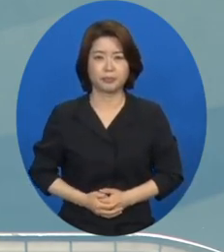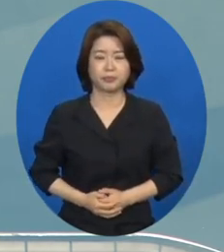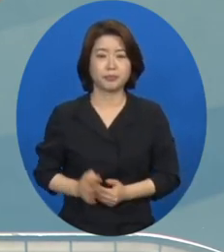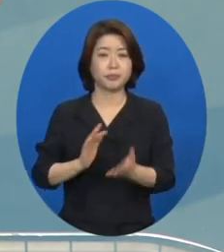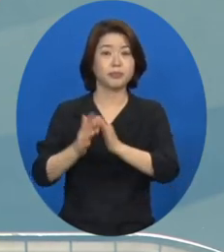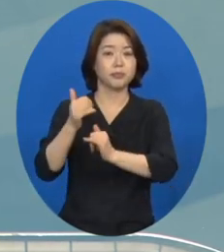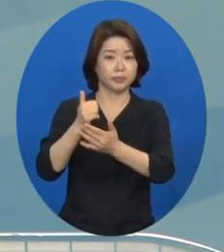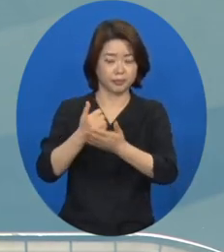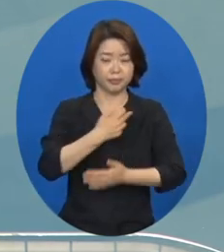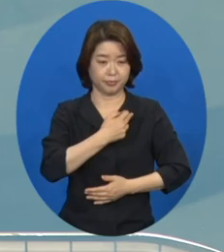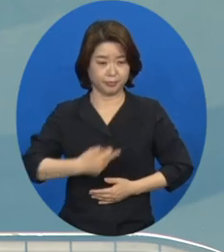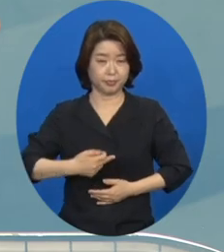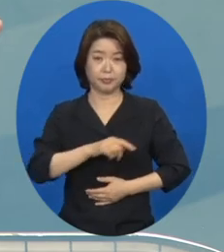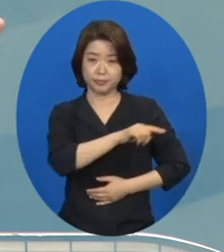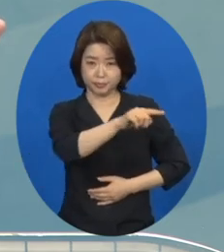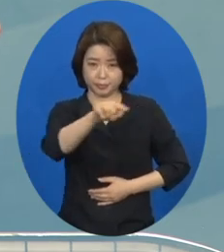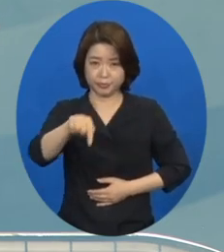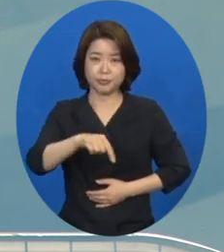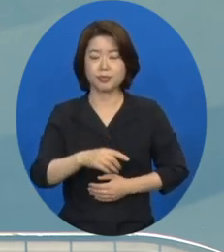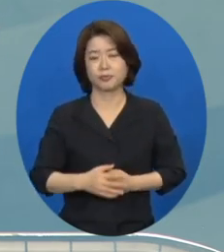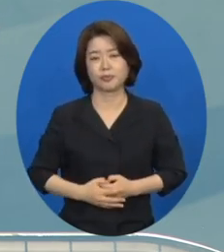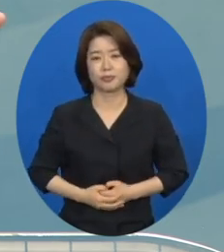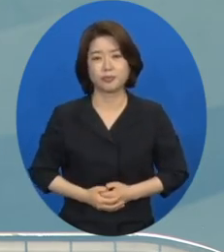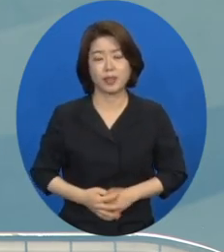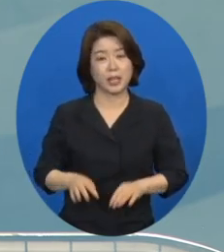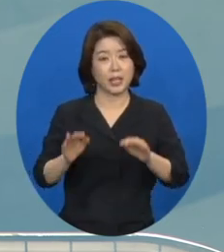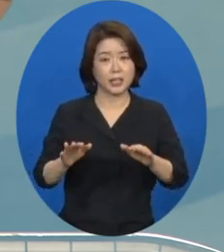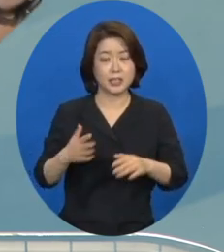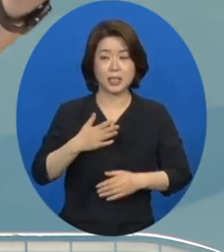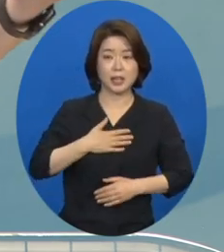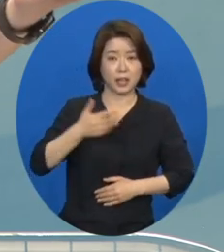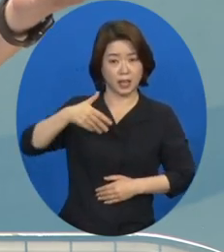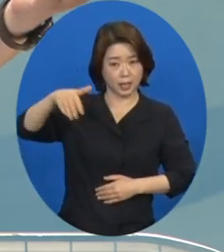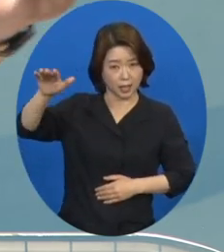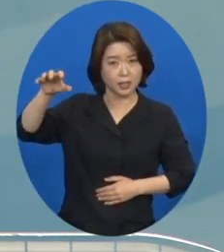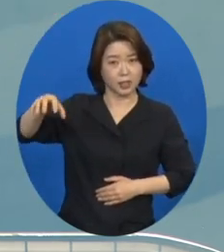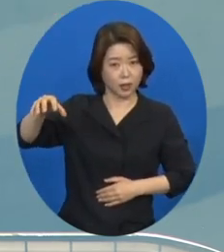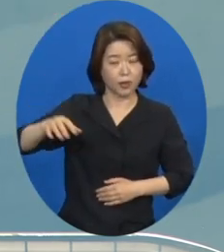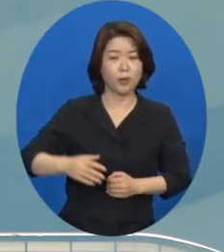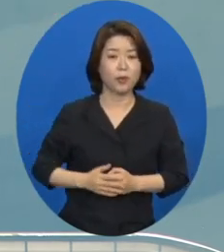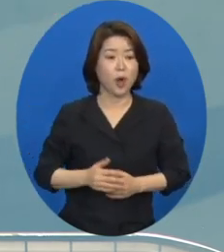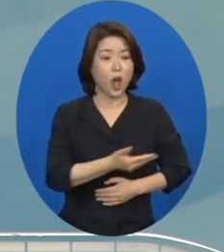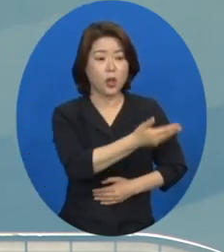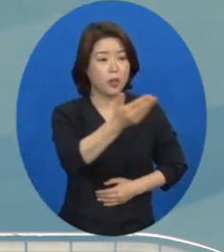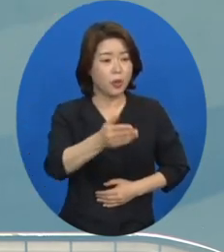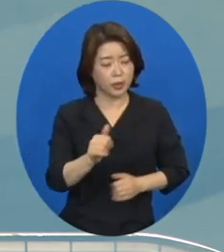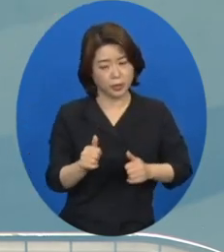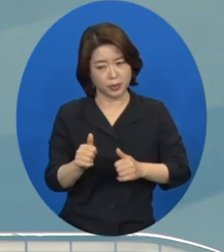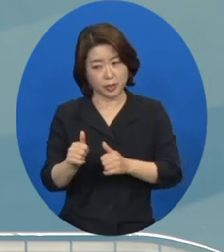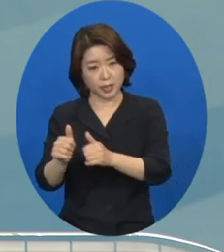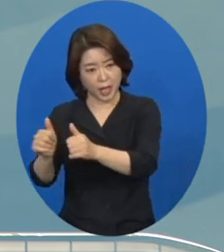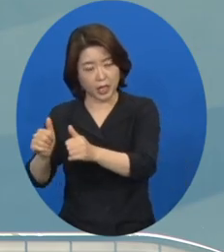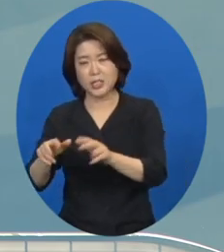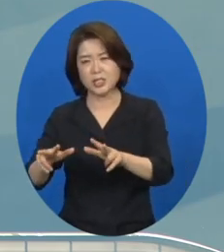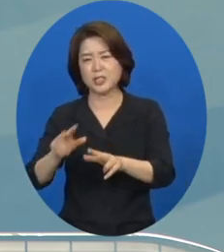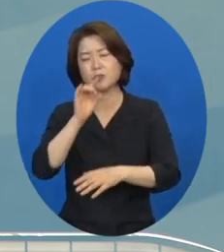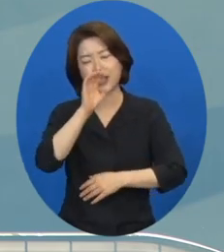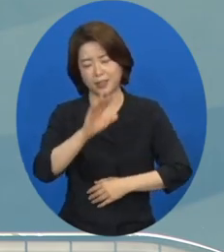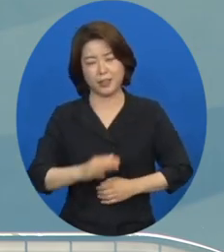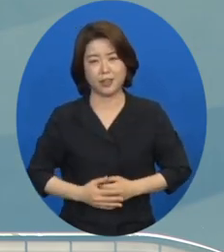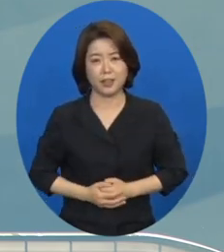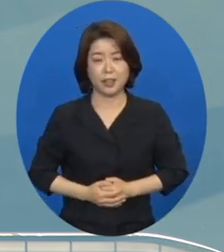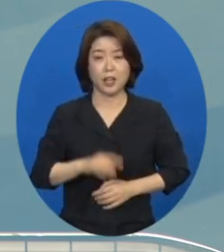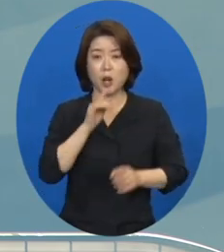예수님께서 제자들에게 이제 내가 가는 길을 너희들도 따라올 수는 없다,